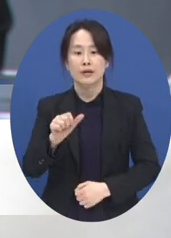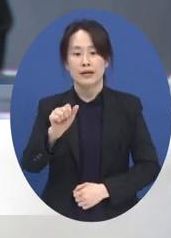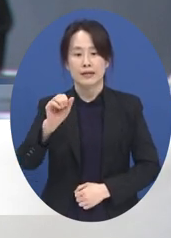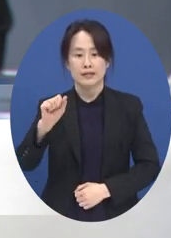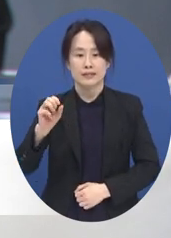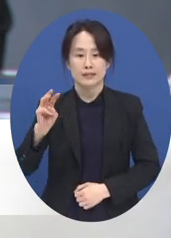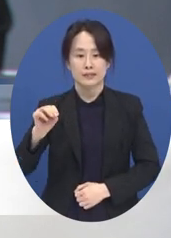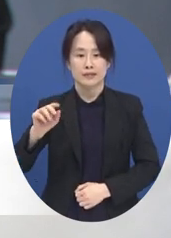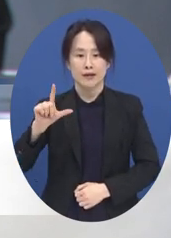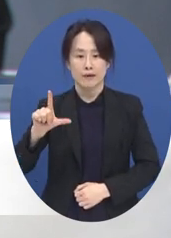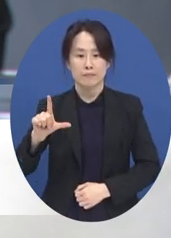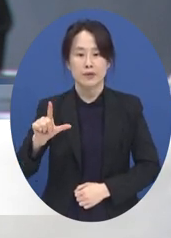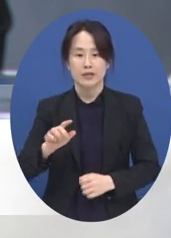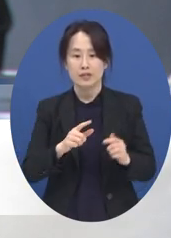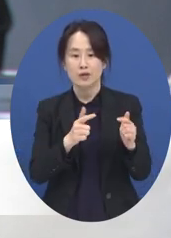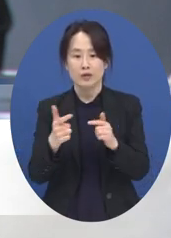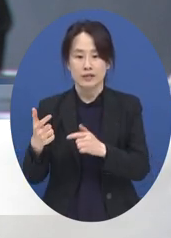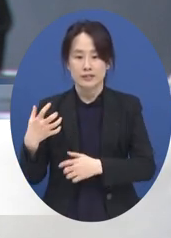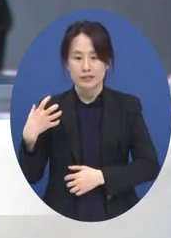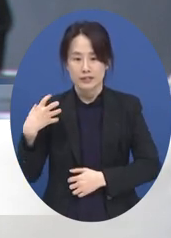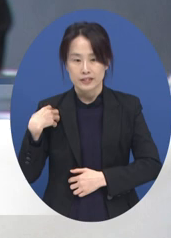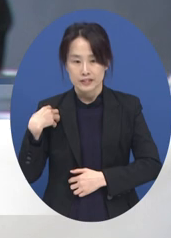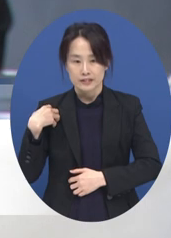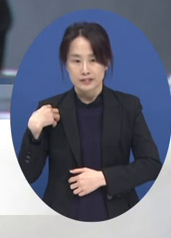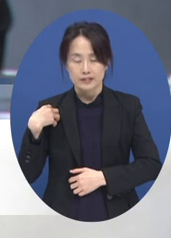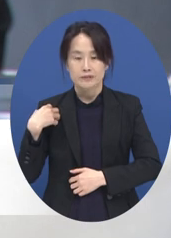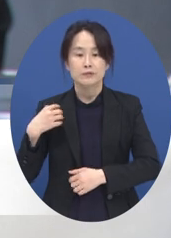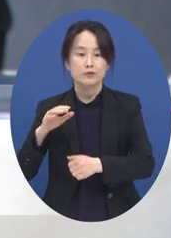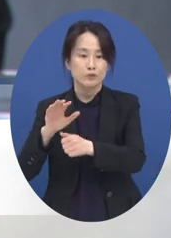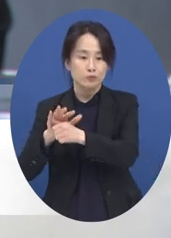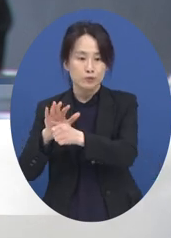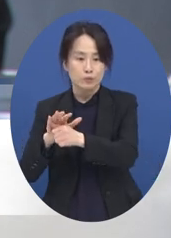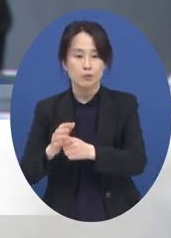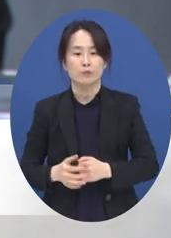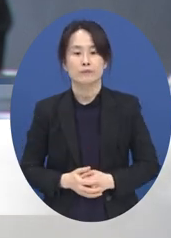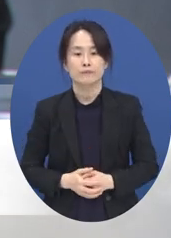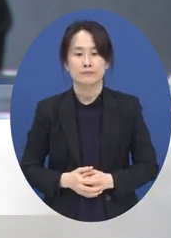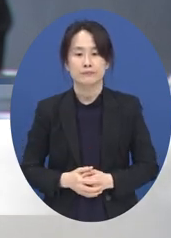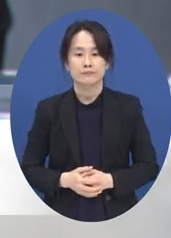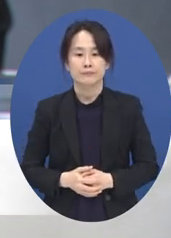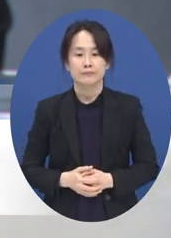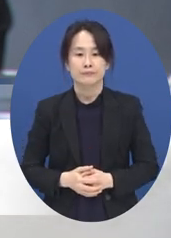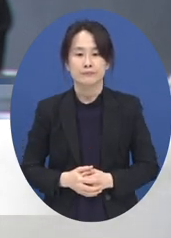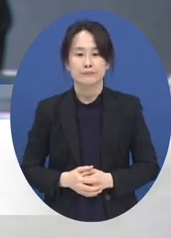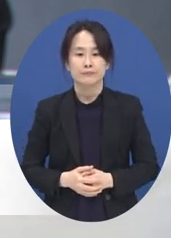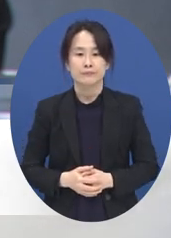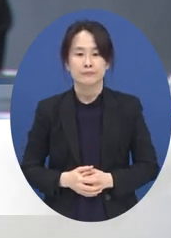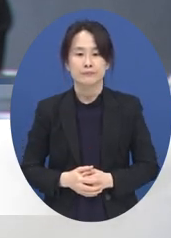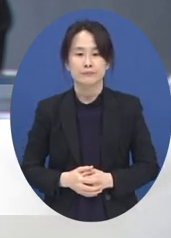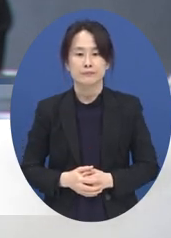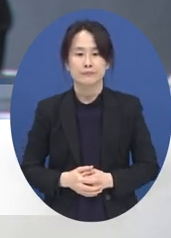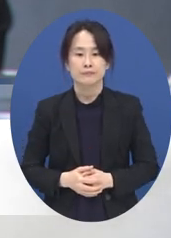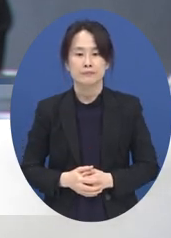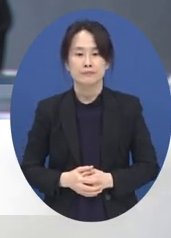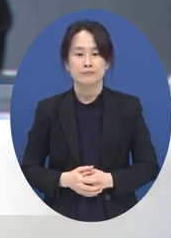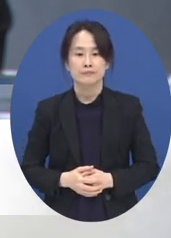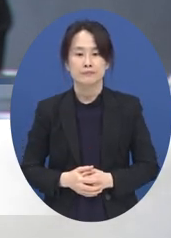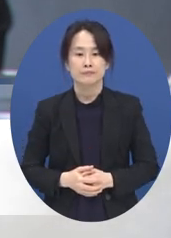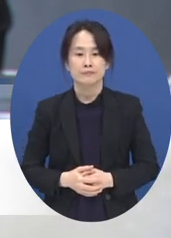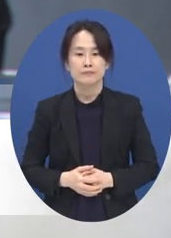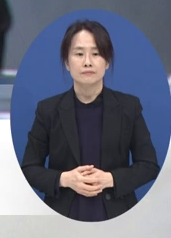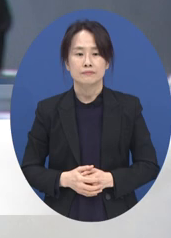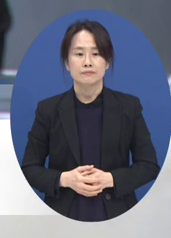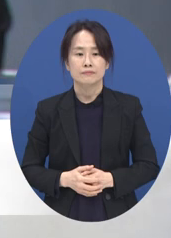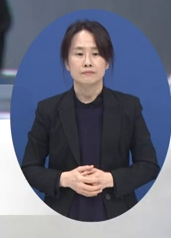business in a very responsible and a caring manner. Our three values of the company are